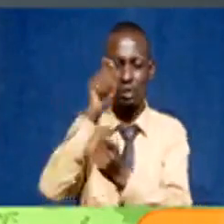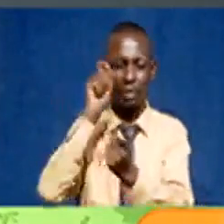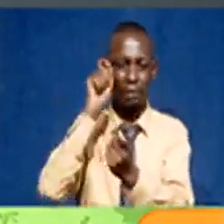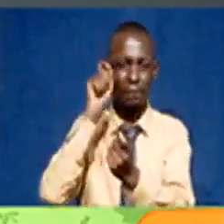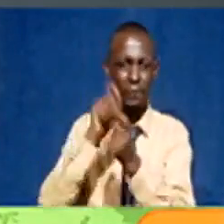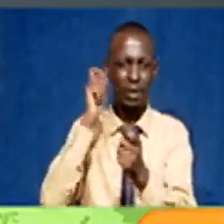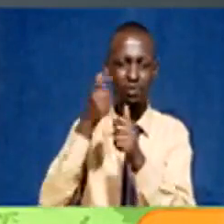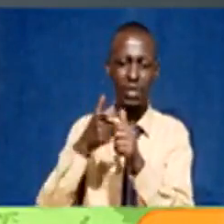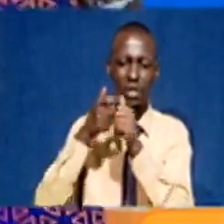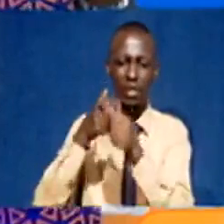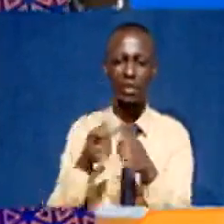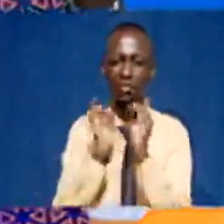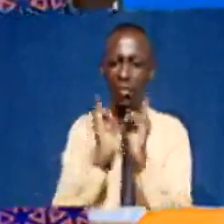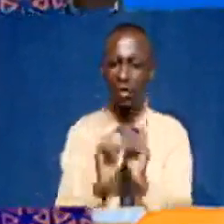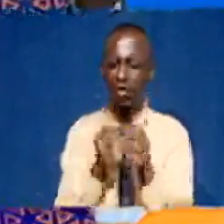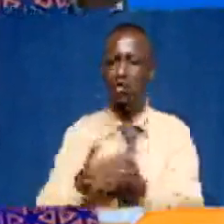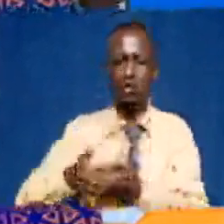newborn.